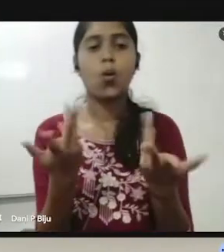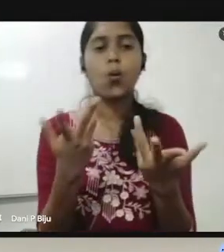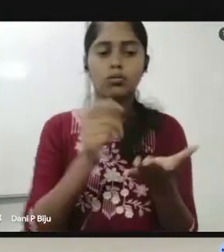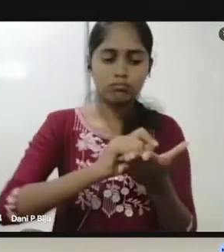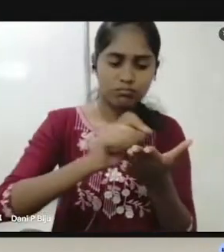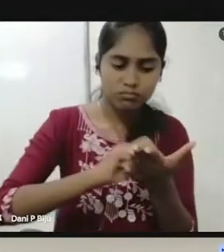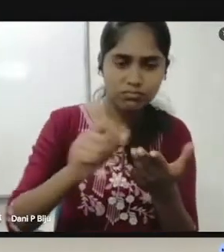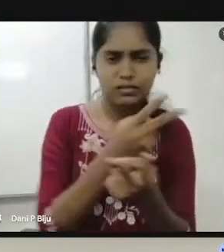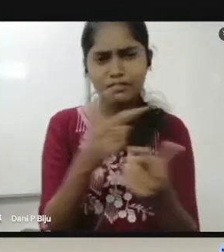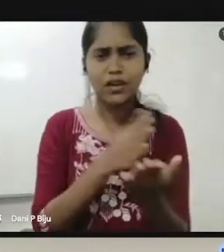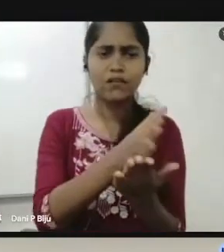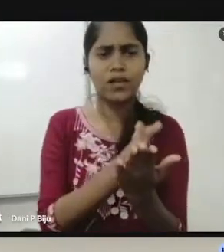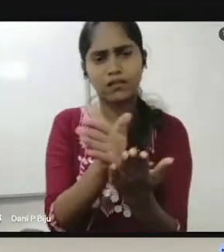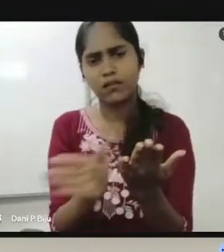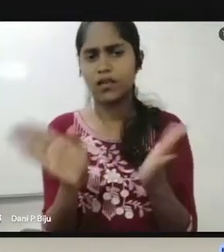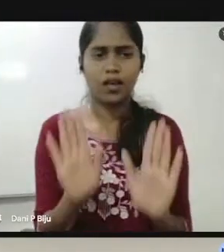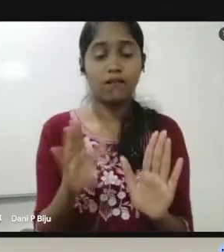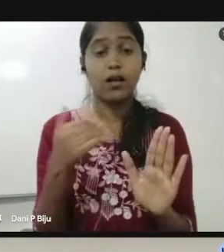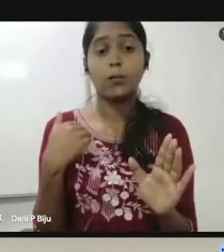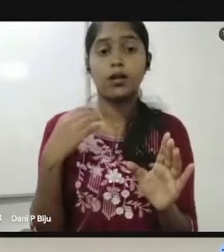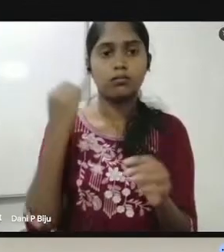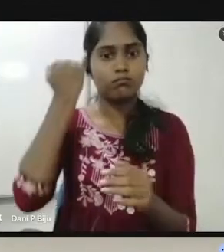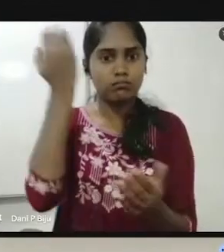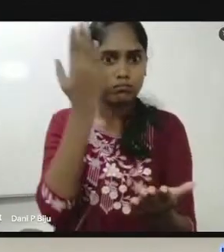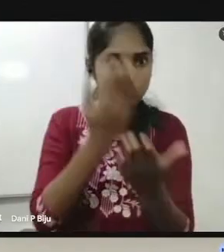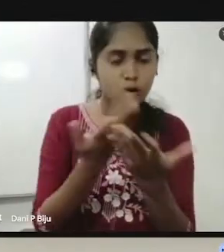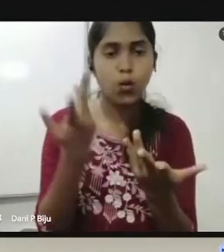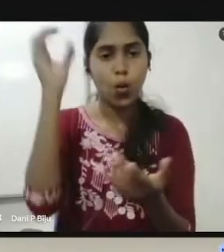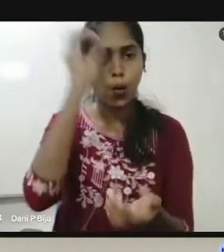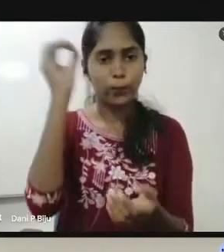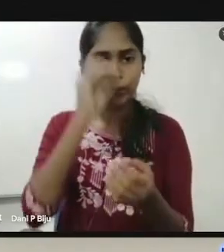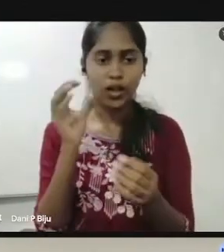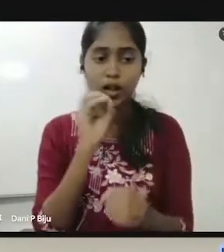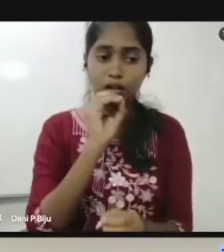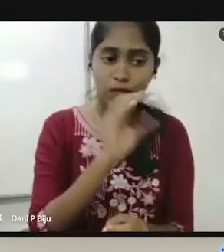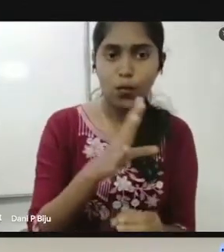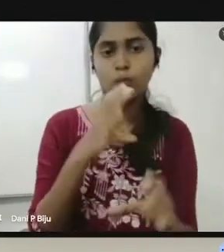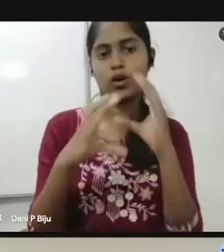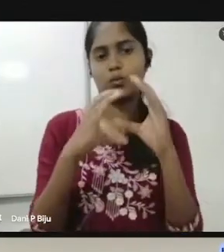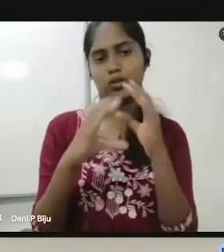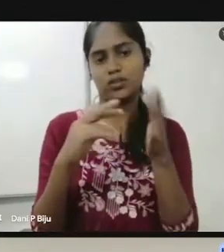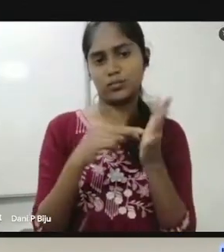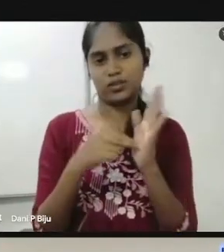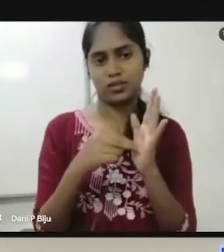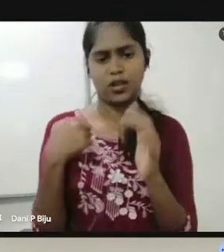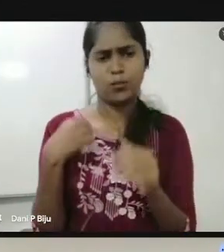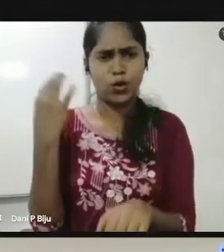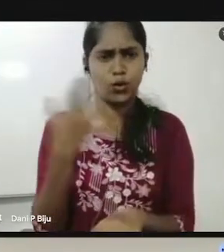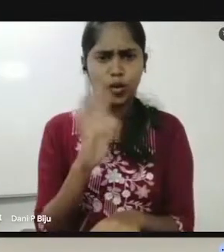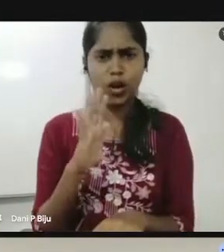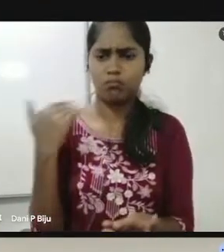നമ്മൾ മറ്റൊരാൾക്ക് നമ്മളുടെ ആശയങ്ങൾ പങ്കുവെക്കുന്നു. ആ പ്രക്രിയ നമ്മൾ ആശയവിനിമയം എന്ന് പറയുന്നത് നമുക്കൊട്ടും പുതുമയുള്ള ഒരു